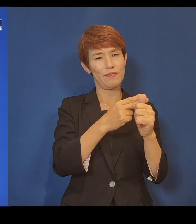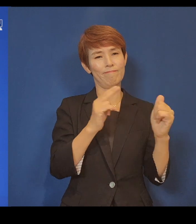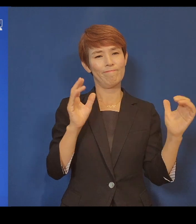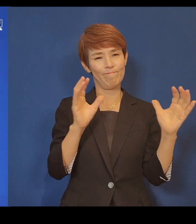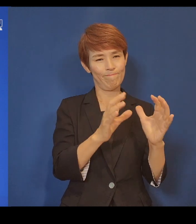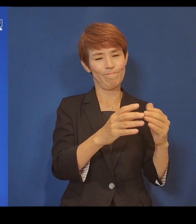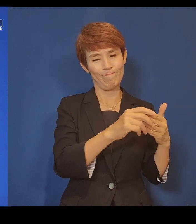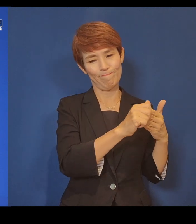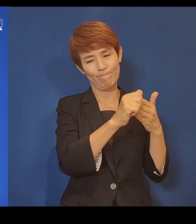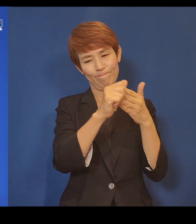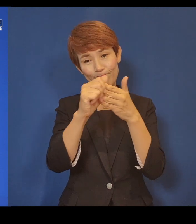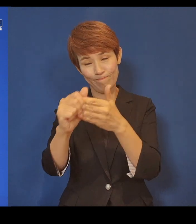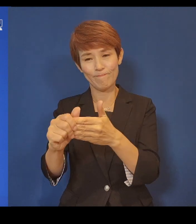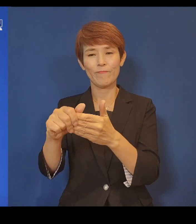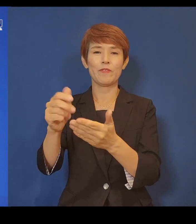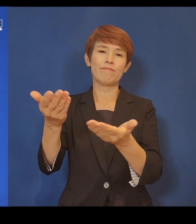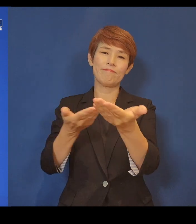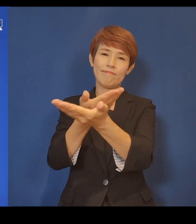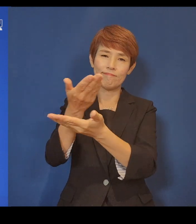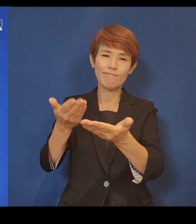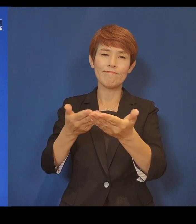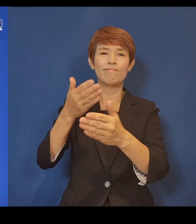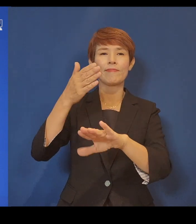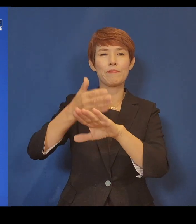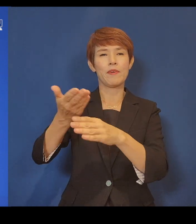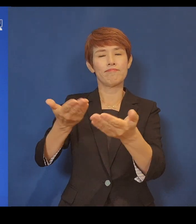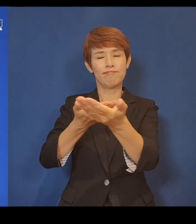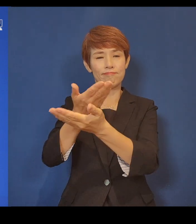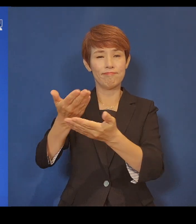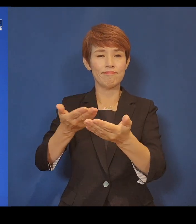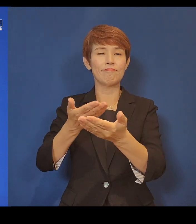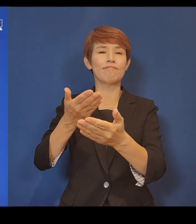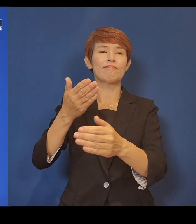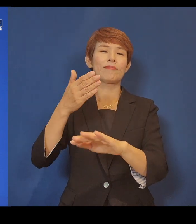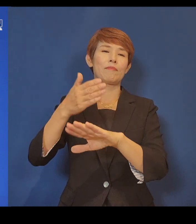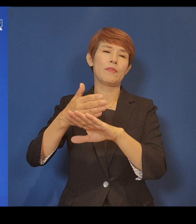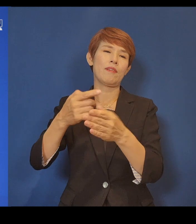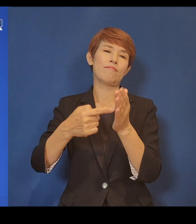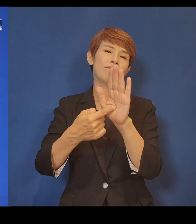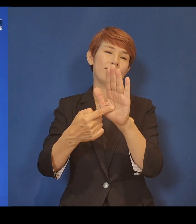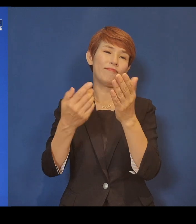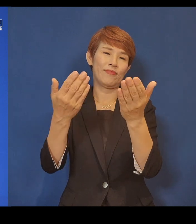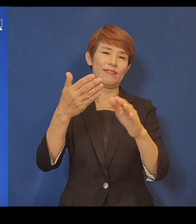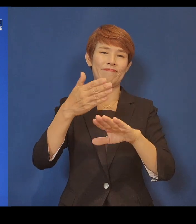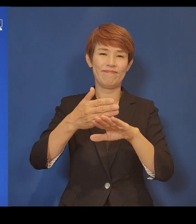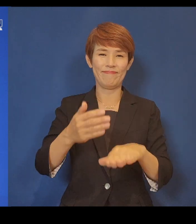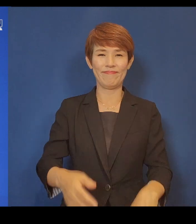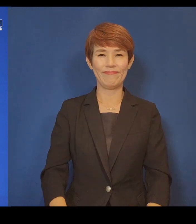말씀 나누고 선생님들에게 깊은 감사를 표현할 수 있어서 이것도 감사하고,